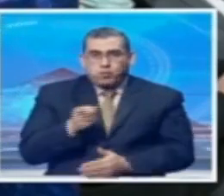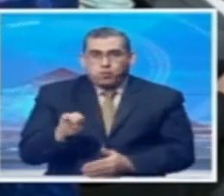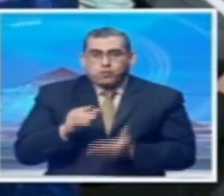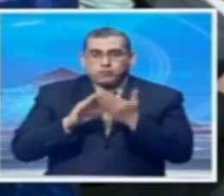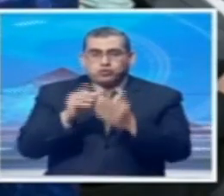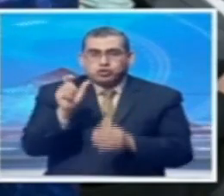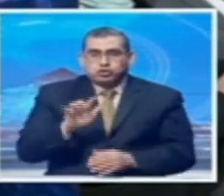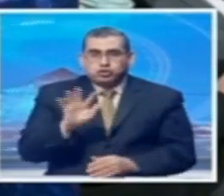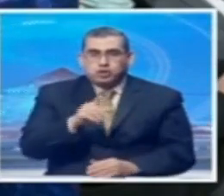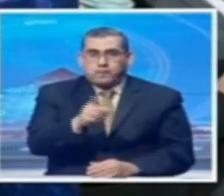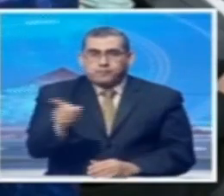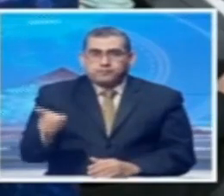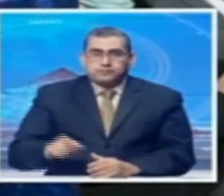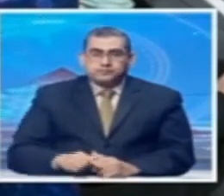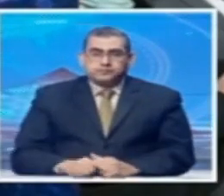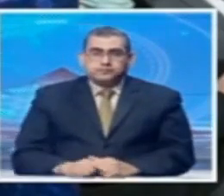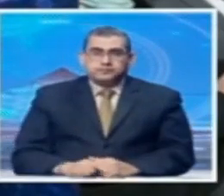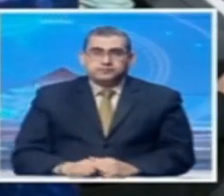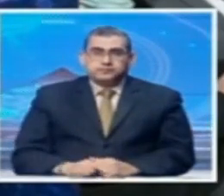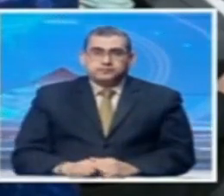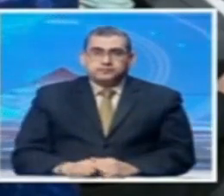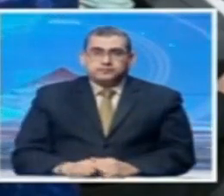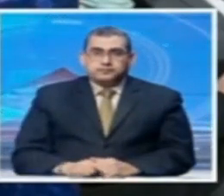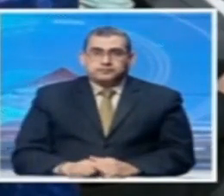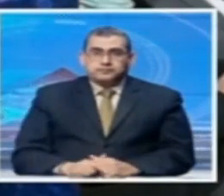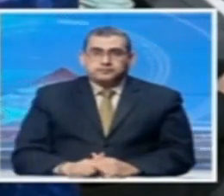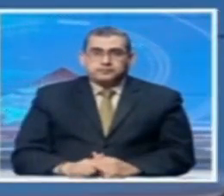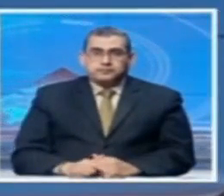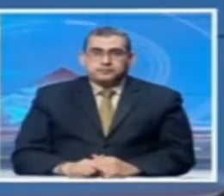خدمية تخدم المواطنين.